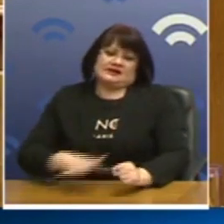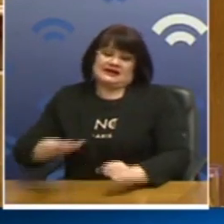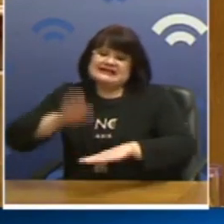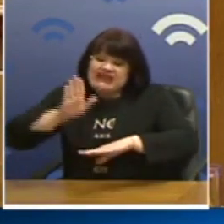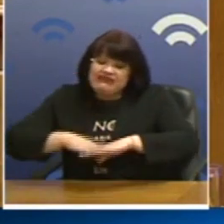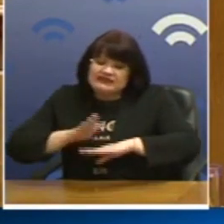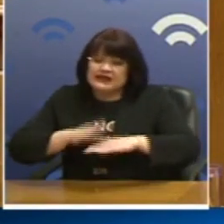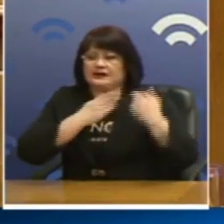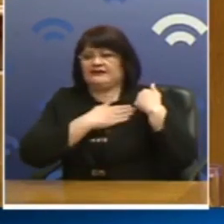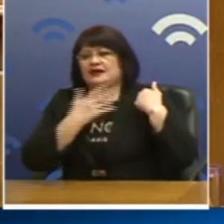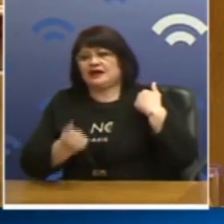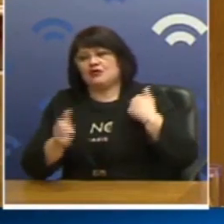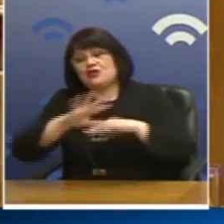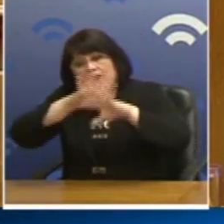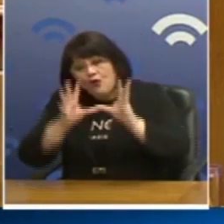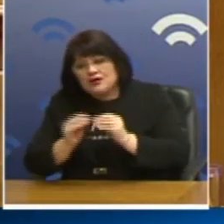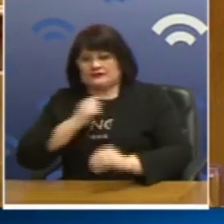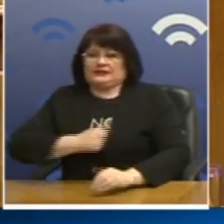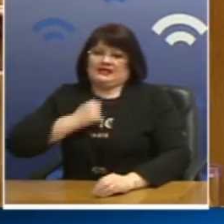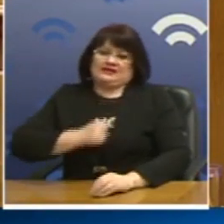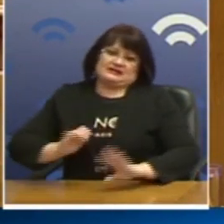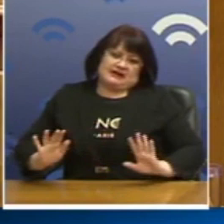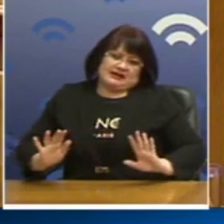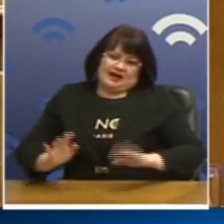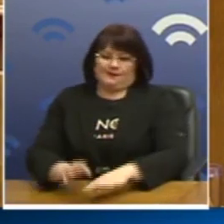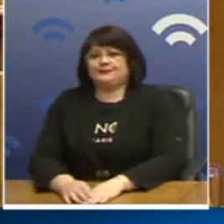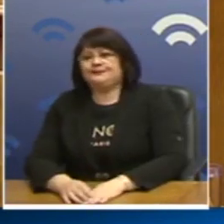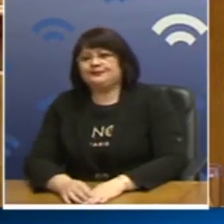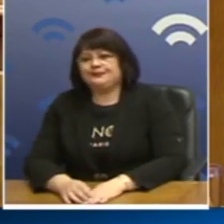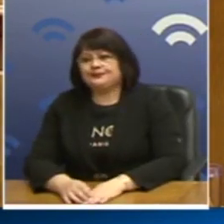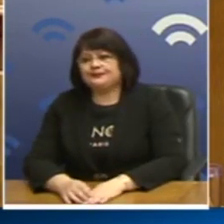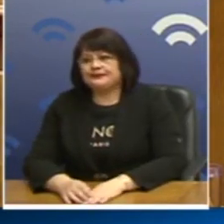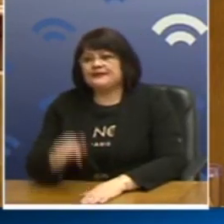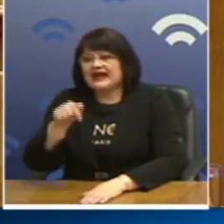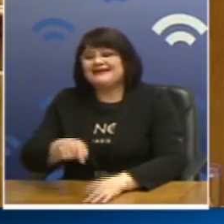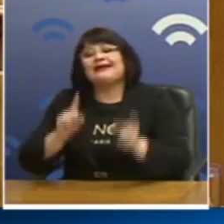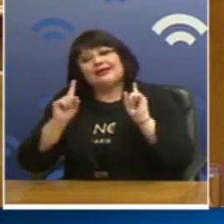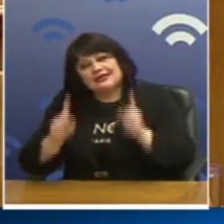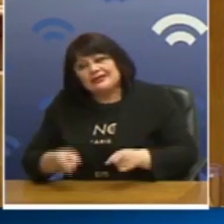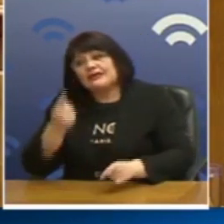για όλη αυτή τη δυστυχία των εργαζομένων. Εκεί θα κριθεί τελικά και το δίκαιο